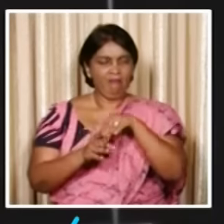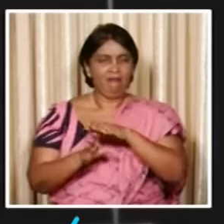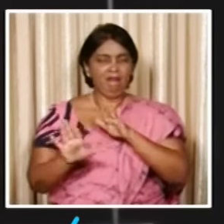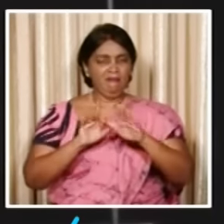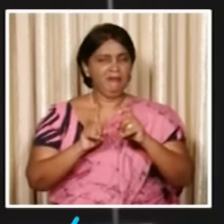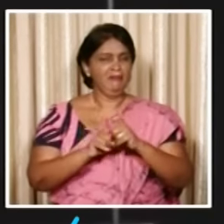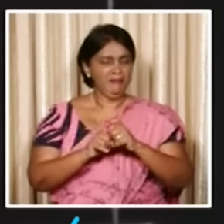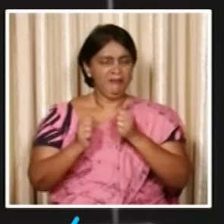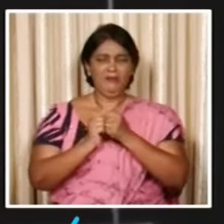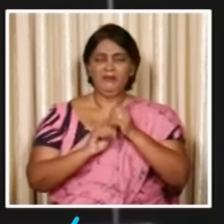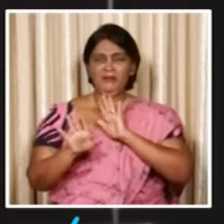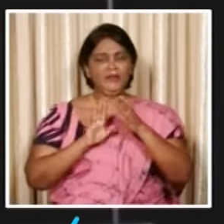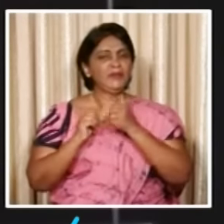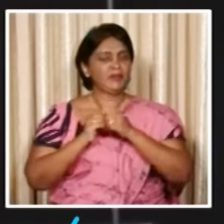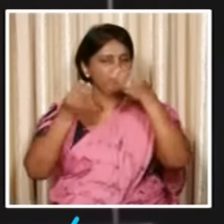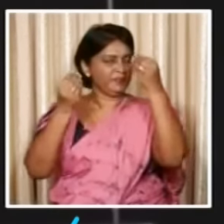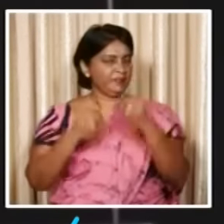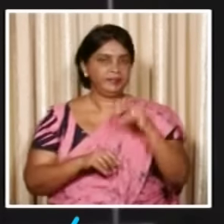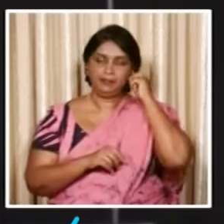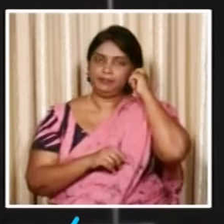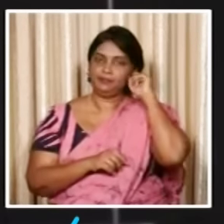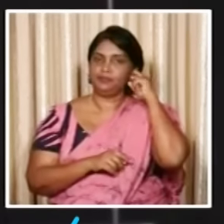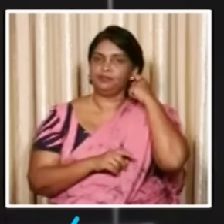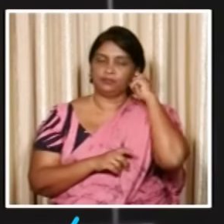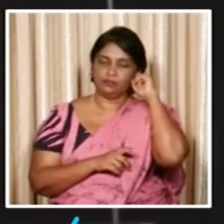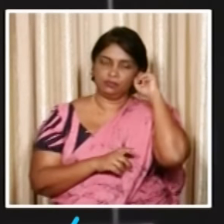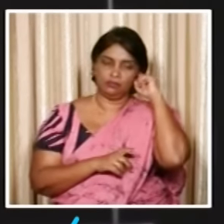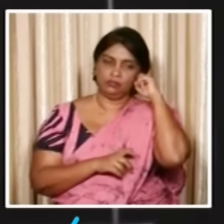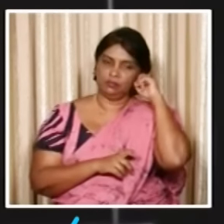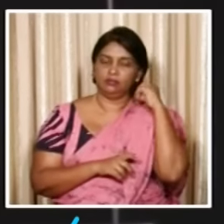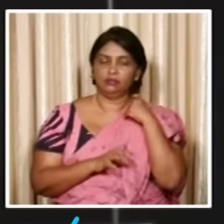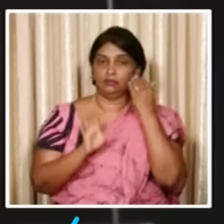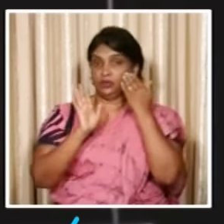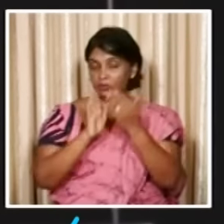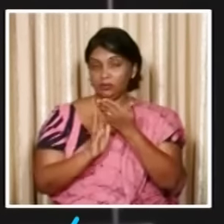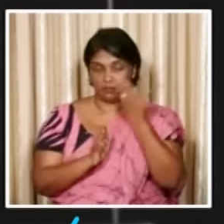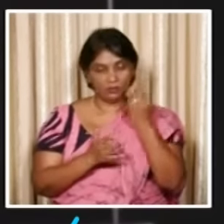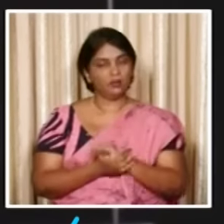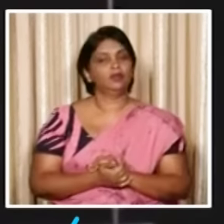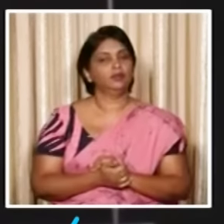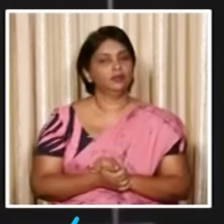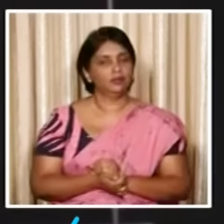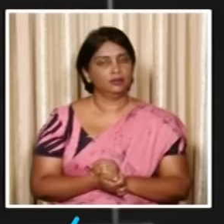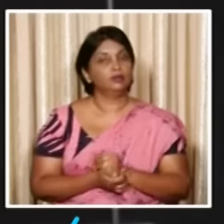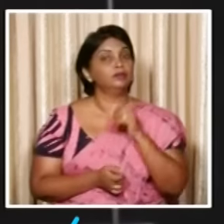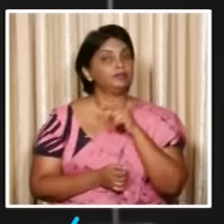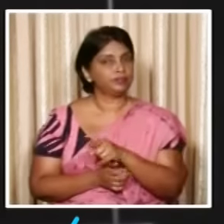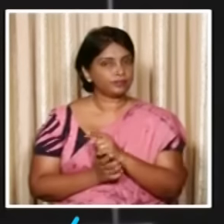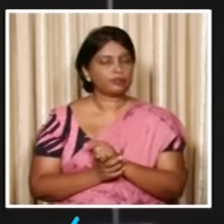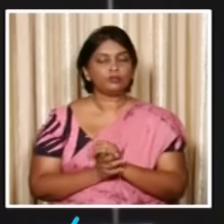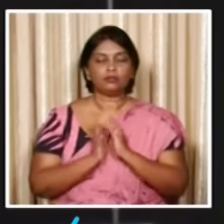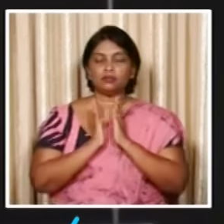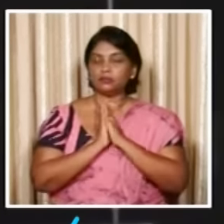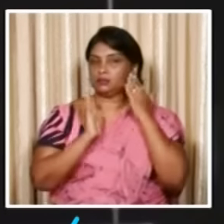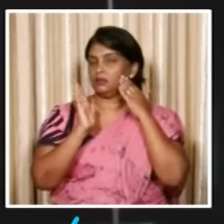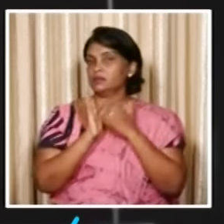அங்கிருந்தவர்கள் மீதும் தாக்குதல் நடத்தியிருந்தனர். இதன்போது ஆலயத்தின் பூசகர் உள்ளிட்ட கீழ்வரும் 8 வலுக்கட்டாயமாக அதை நிர்வாணமாக்கி